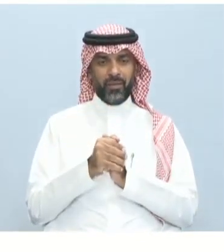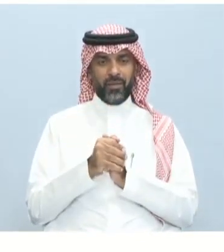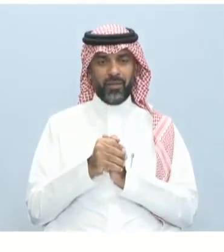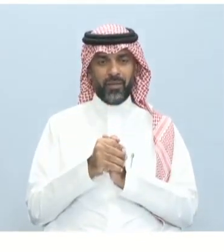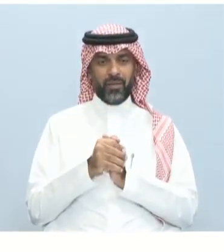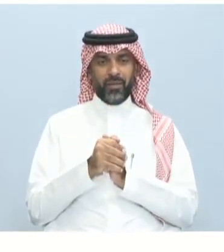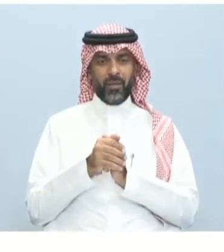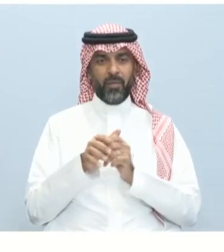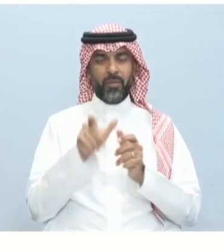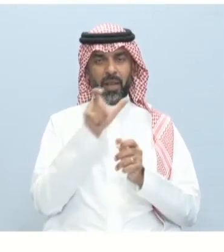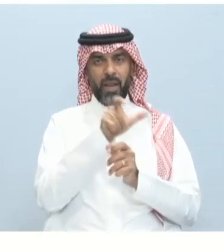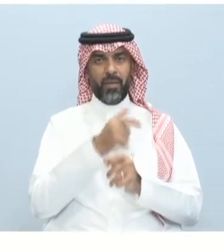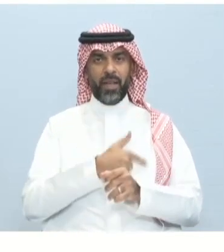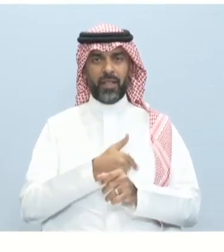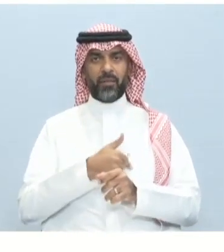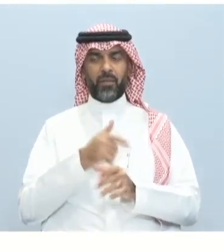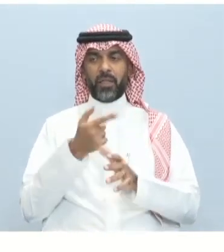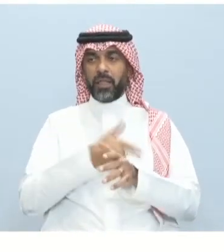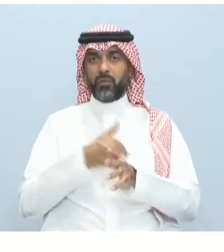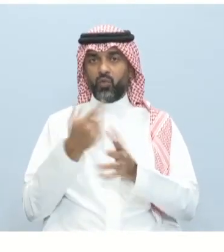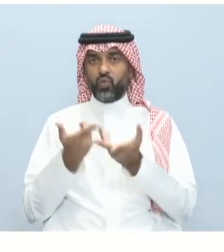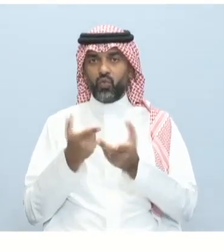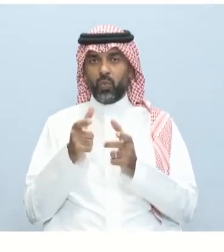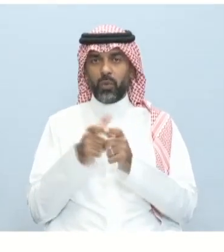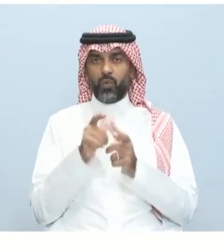بلبنة التسمية car.